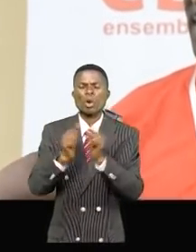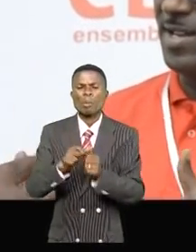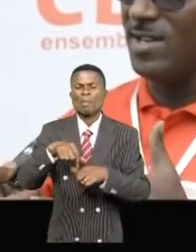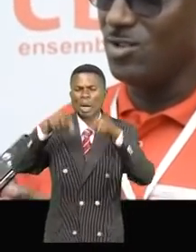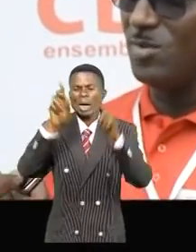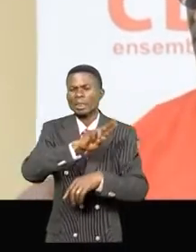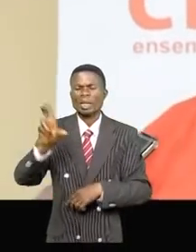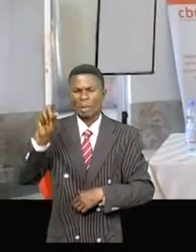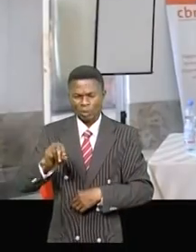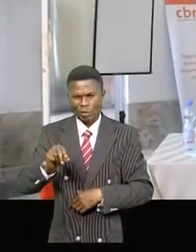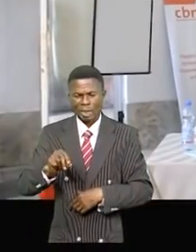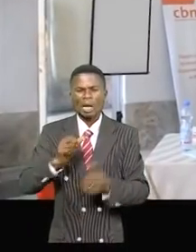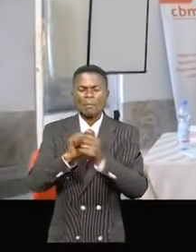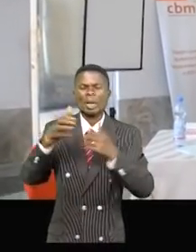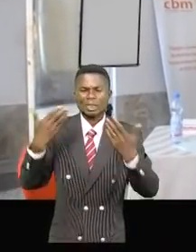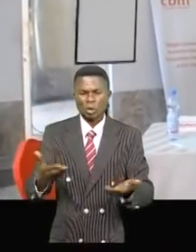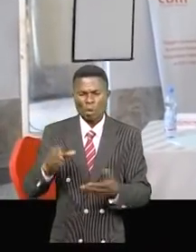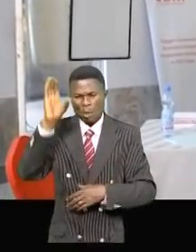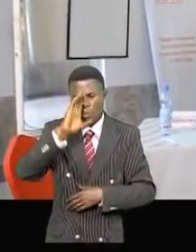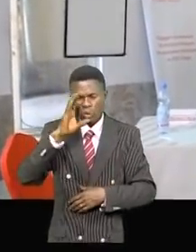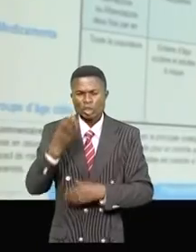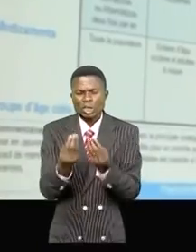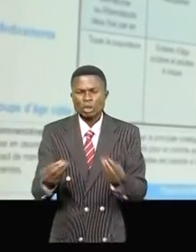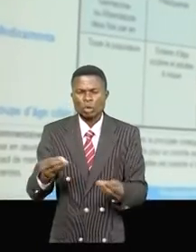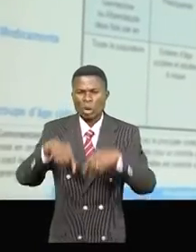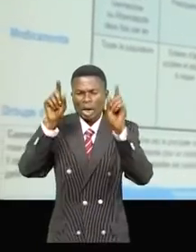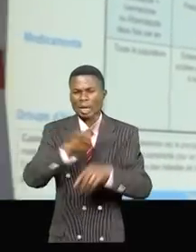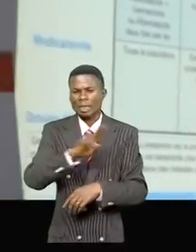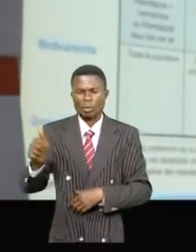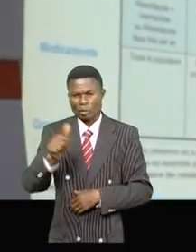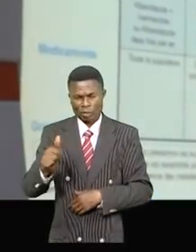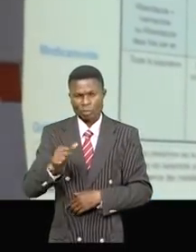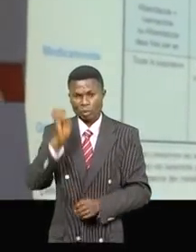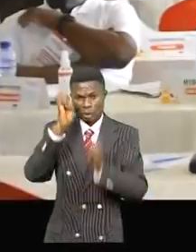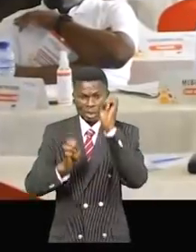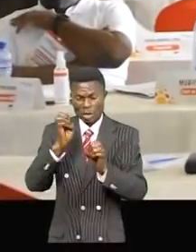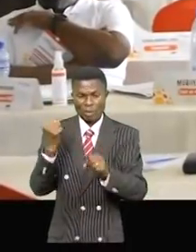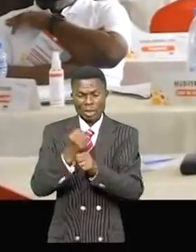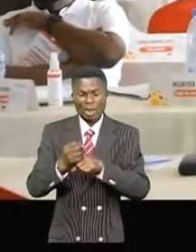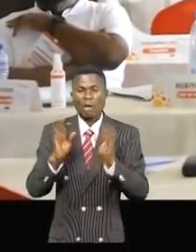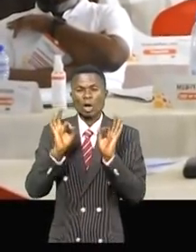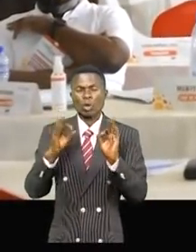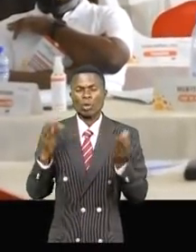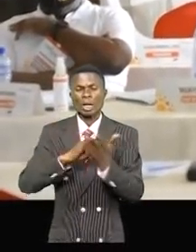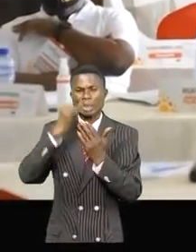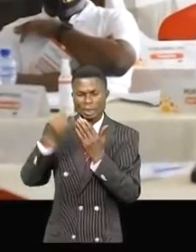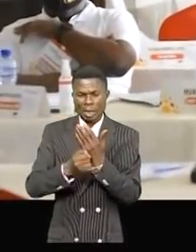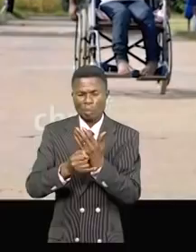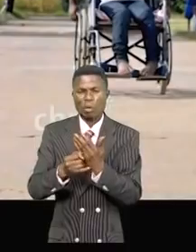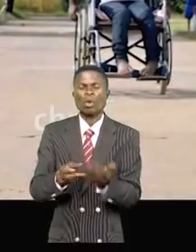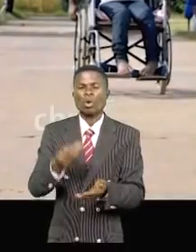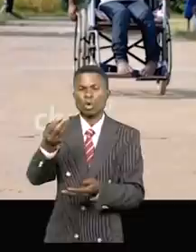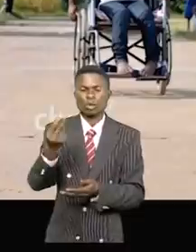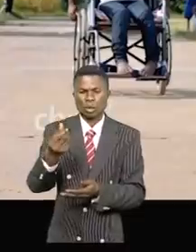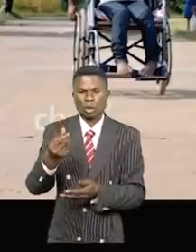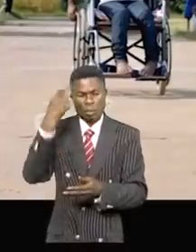l'année 2021. Au cours de cette revue annuelle, il était question d'évaluer le niveau d'exécution des projets financés en faveur